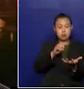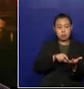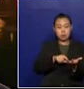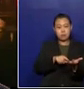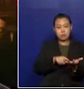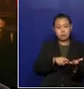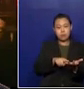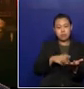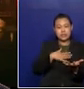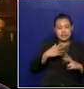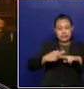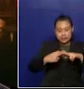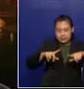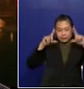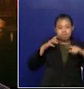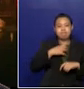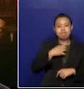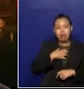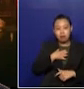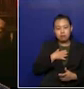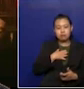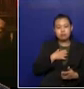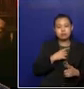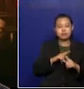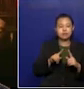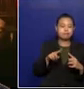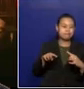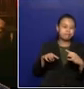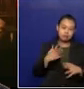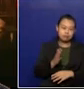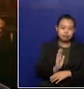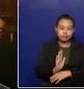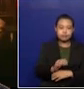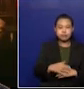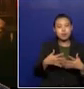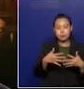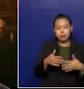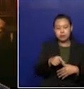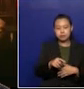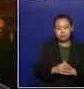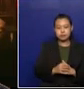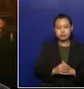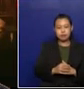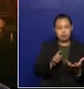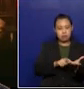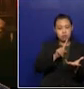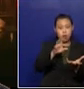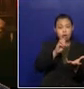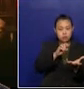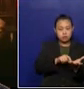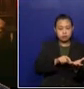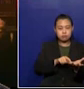จริงอยากเอ่ยชื่อใจจะขาดนะแต่มันไม่เหมาะสมฮะ150บาทท่านจำได้ไหมผมบอกว่าค่าแ